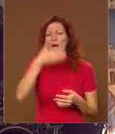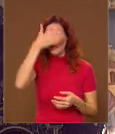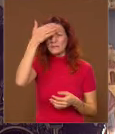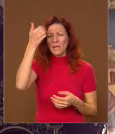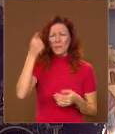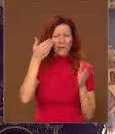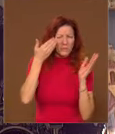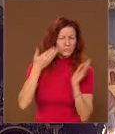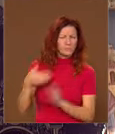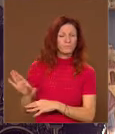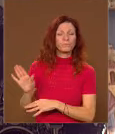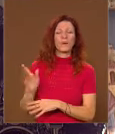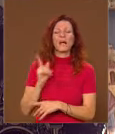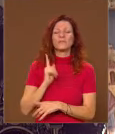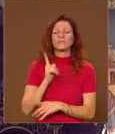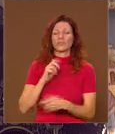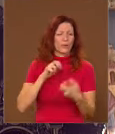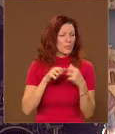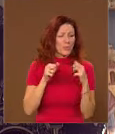едно житейско попечение.